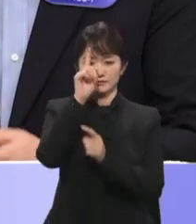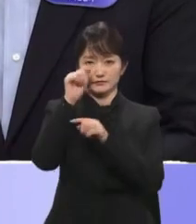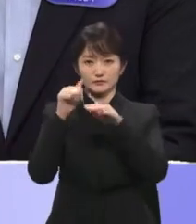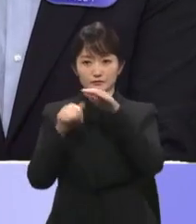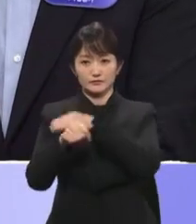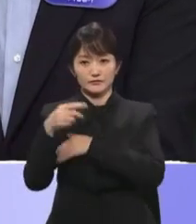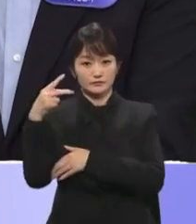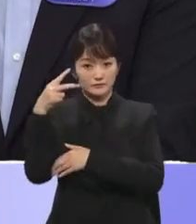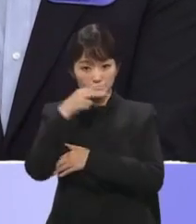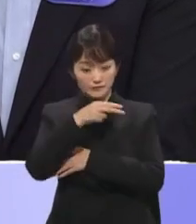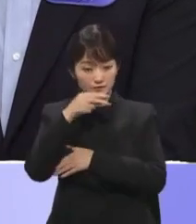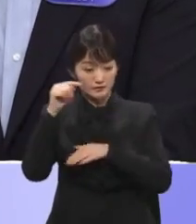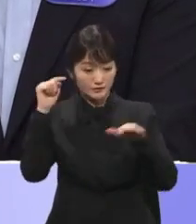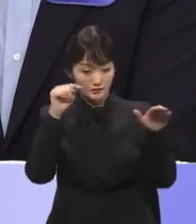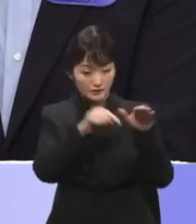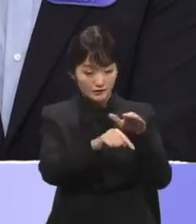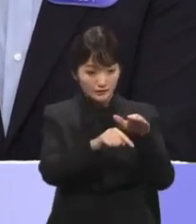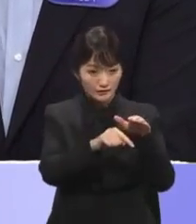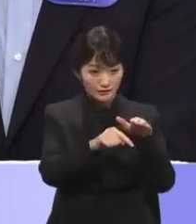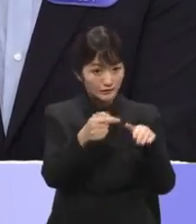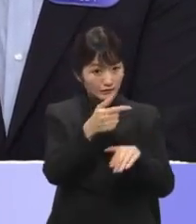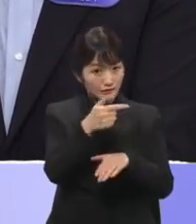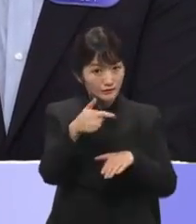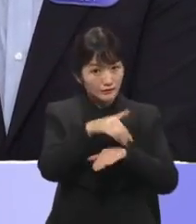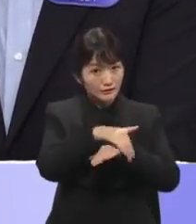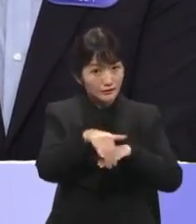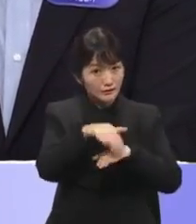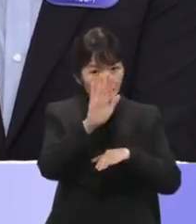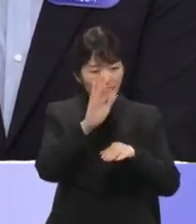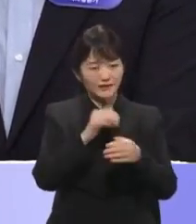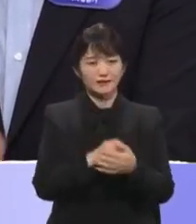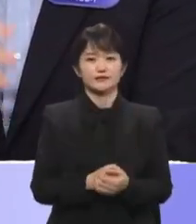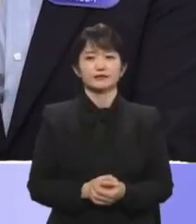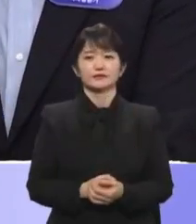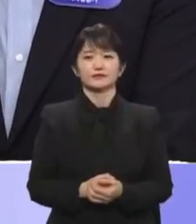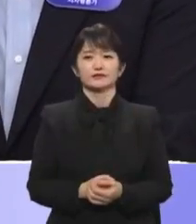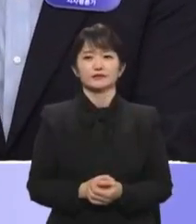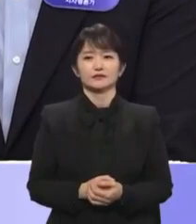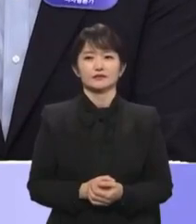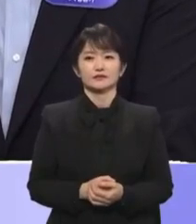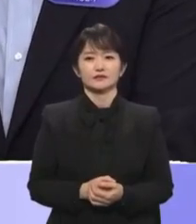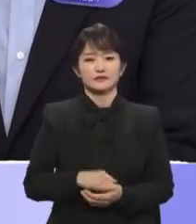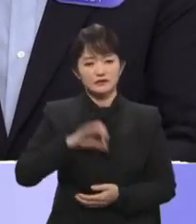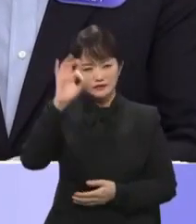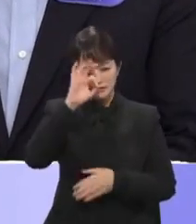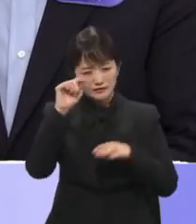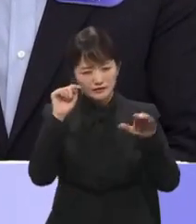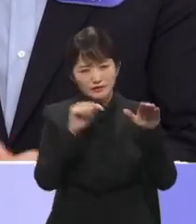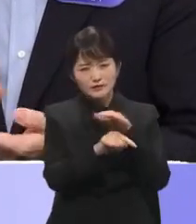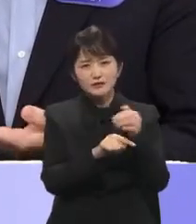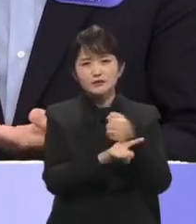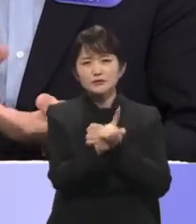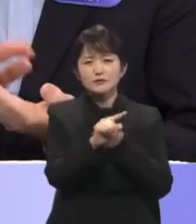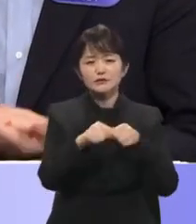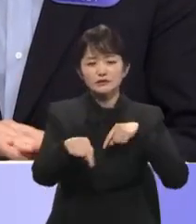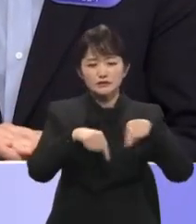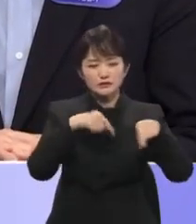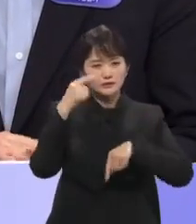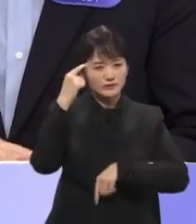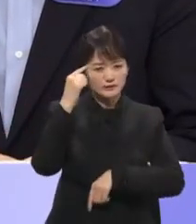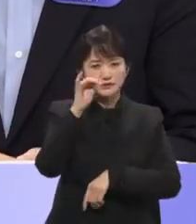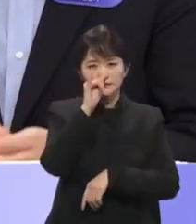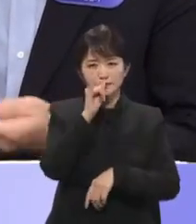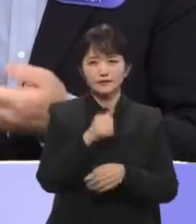그림이냐 그런 거는 제가 볼 때 큰 그림보다는 뭐 중간 그림 정도 되는 거 같아 이제 찾아간 거는 절대 나름대로 이제 정치적인 생각이 있는 거